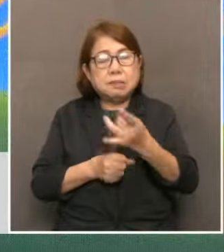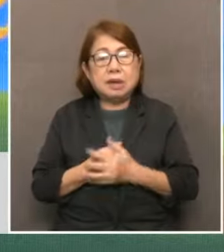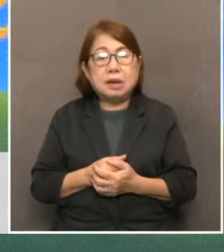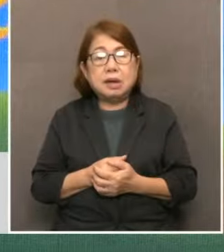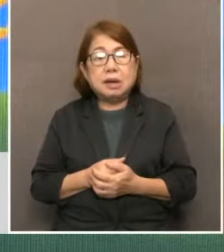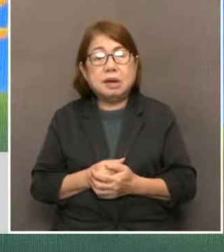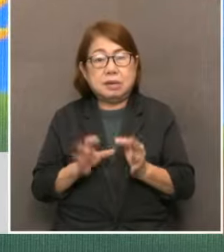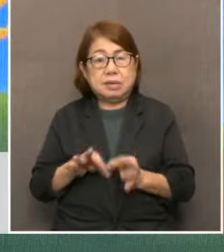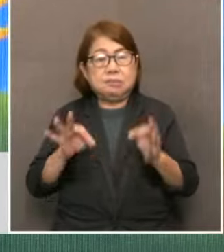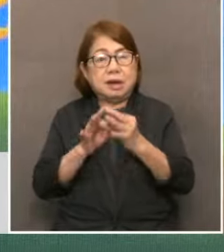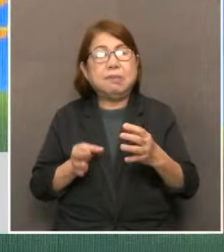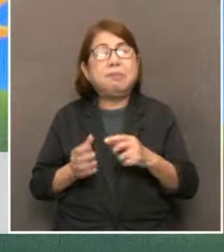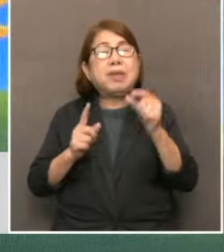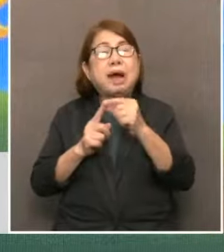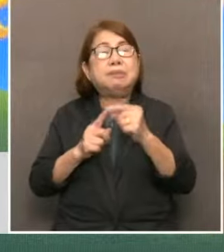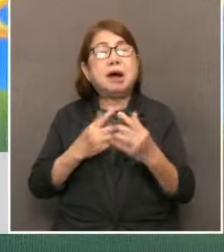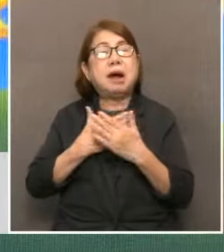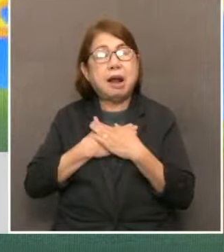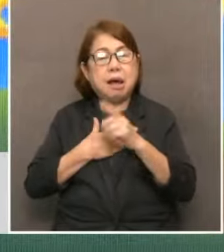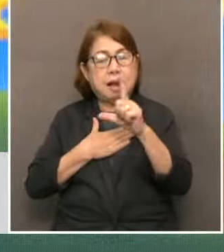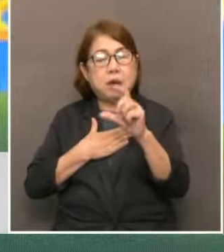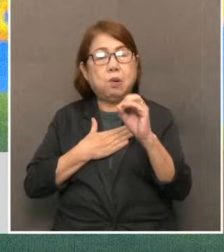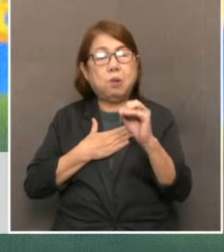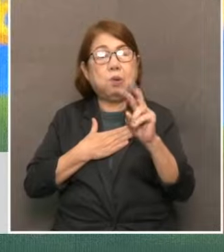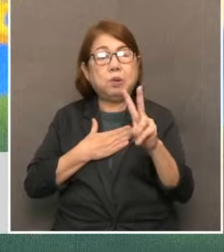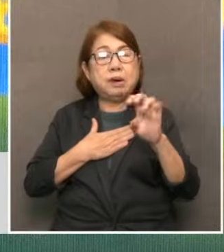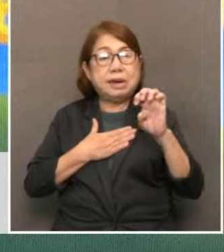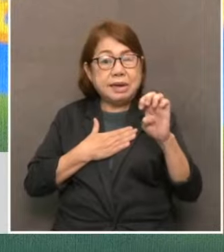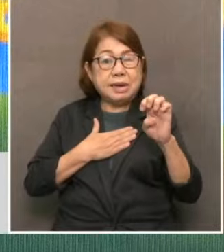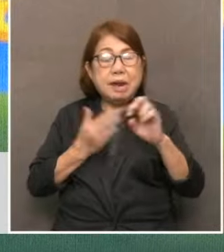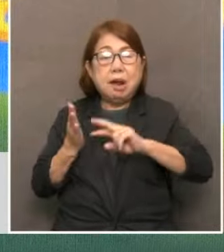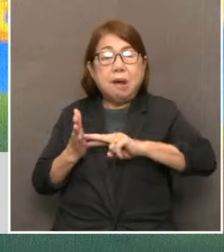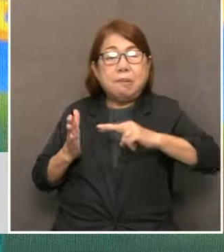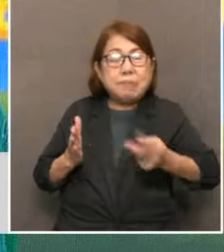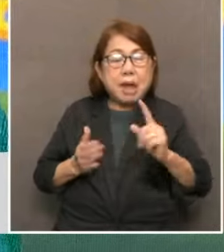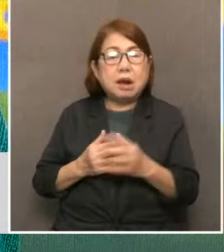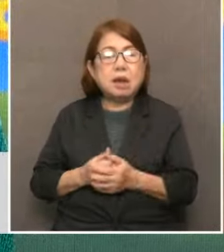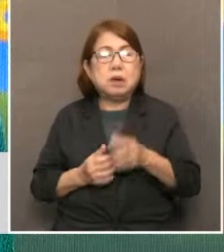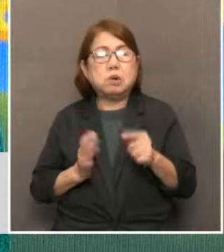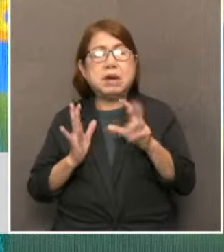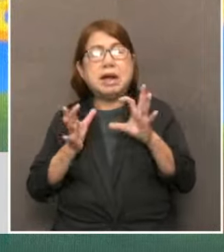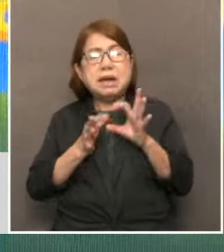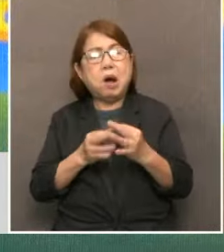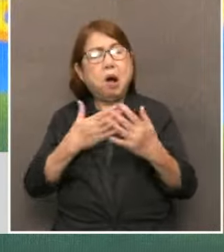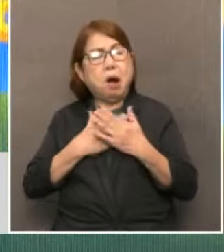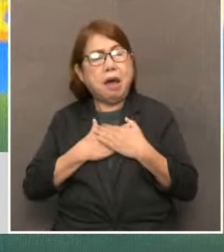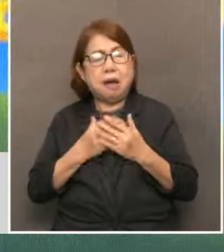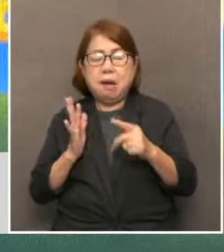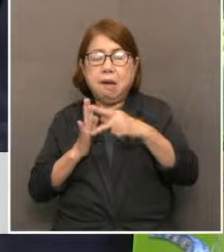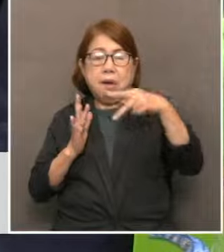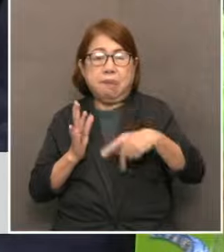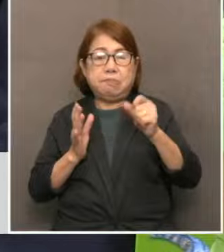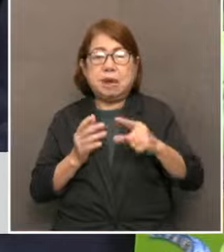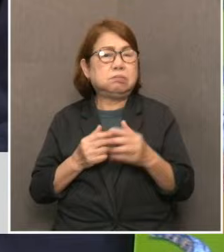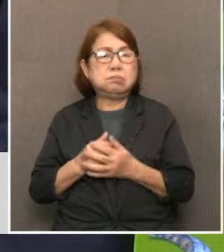ใช้คำหลักของเราคือจากคำว่า Loveเพราะฉะนั้นคำว่า Loveเนี่ยมันไม่ได้แปลว่าจะต้องเป็นเพศเพราะฉะนั้นใครก็ได้มาจอยเรา